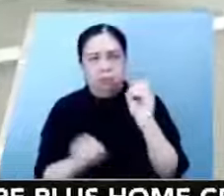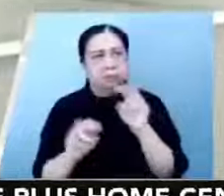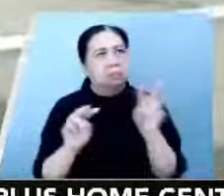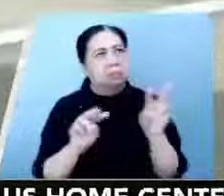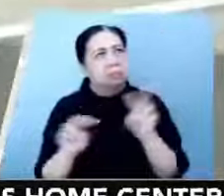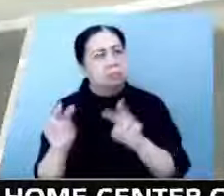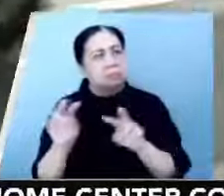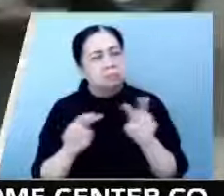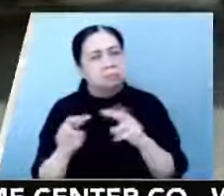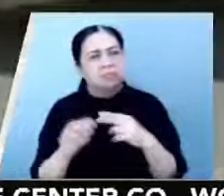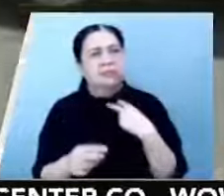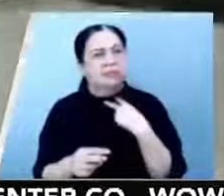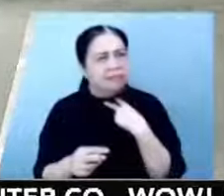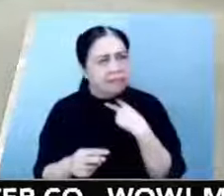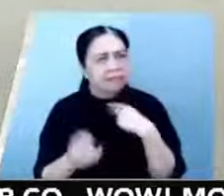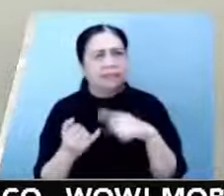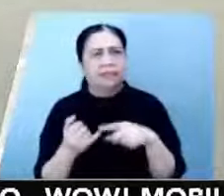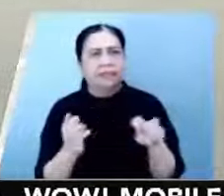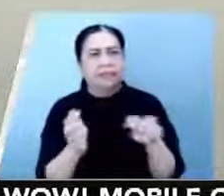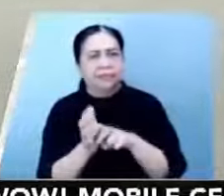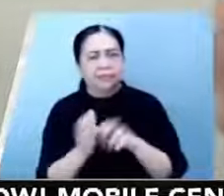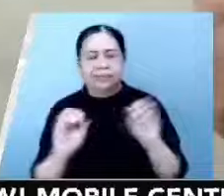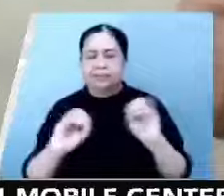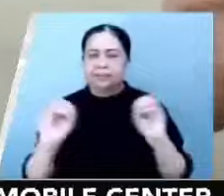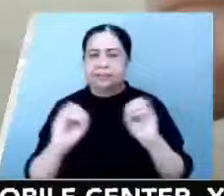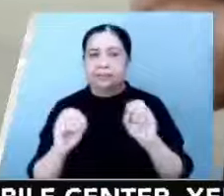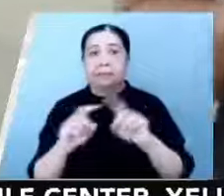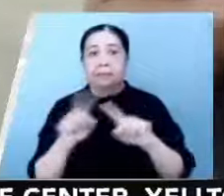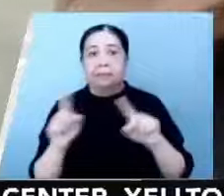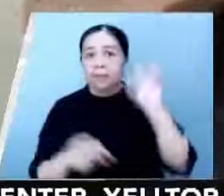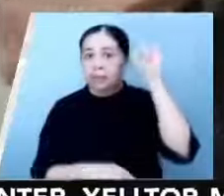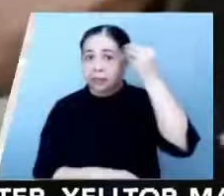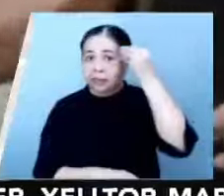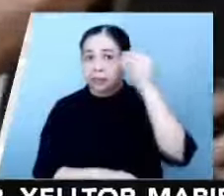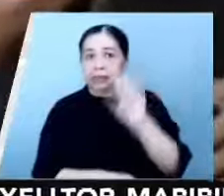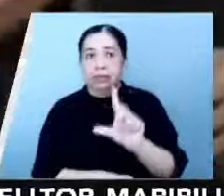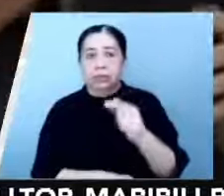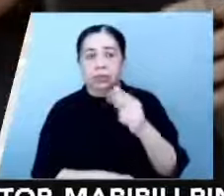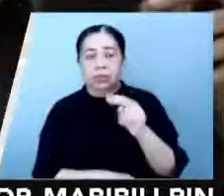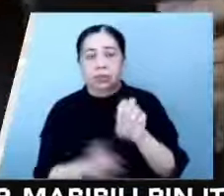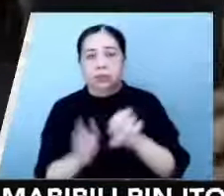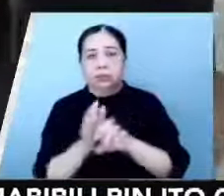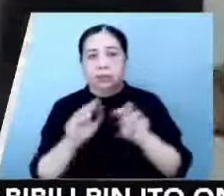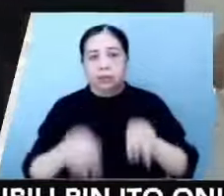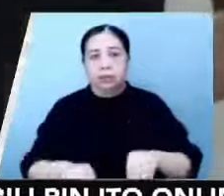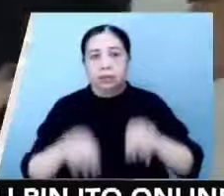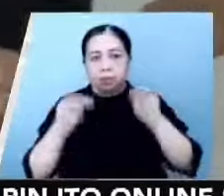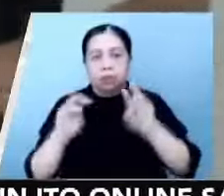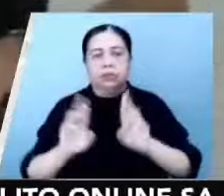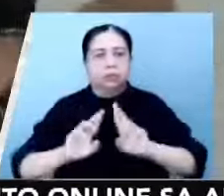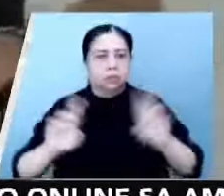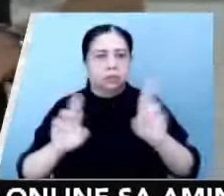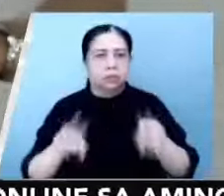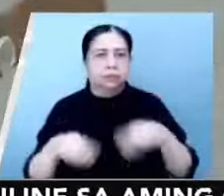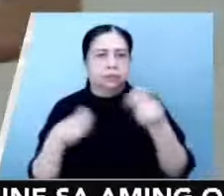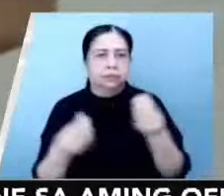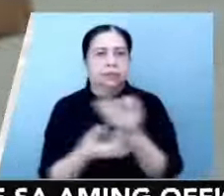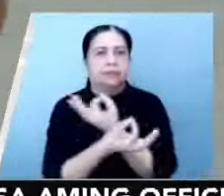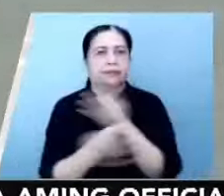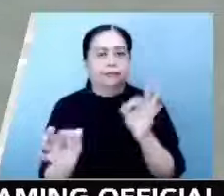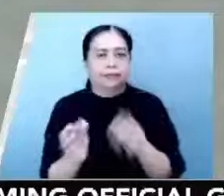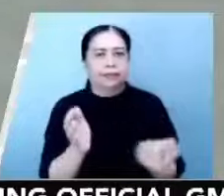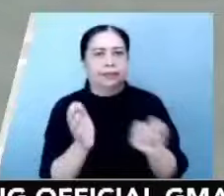stranded na mga pasahero. Pero mga LGU tulad halimbawa ng Malabon ay handa naman tumugon at magbigay ng libreng sakay kung sakali man